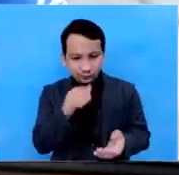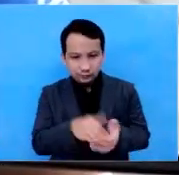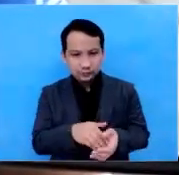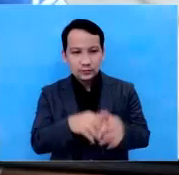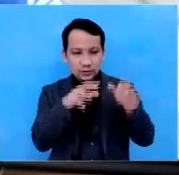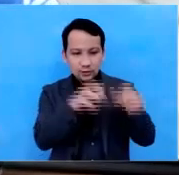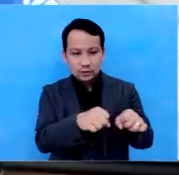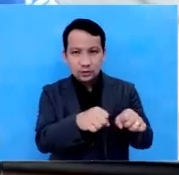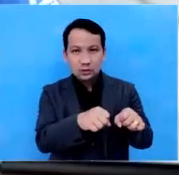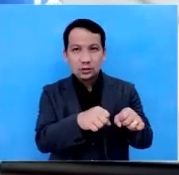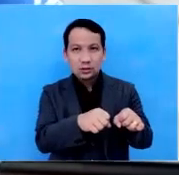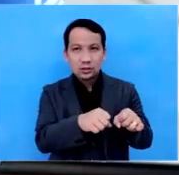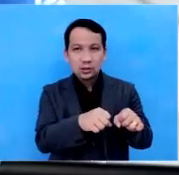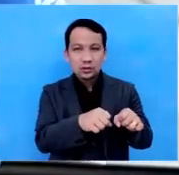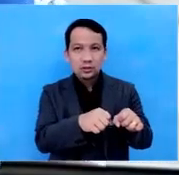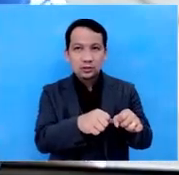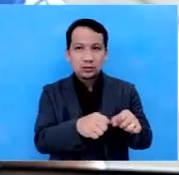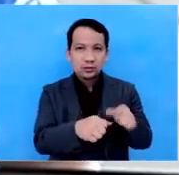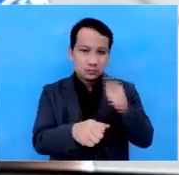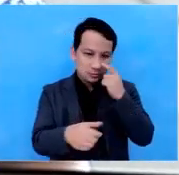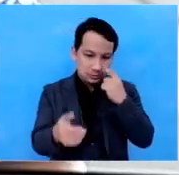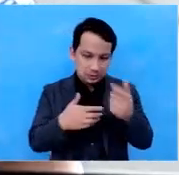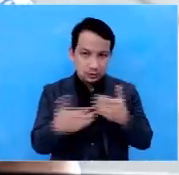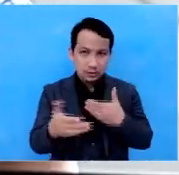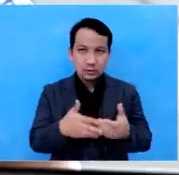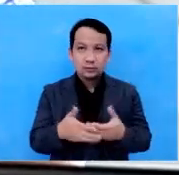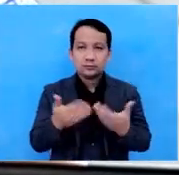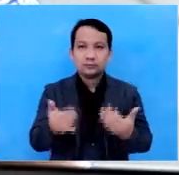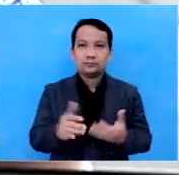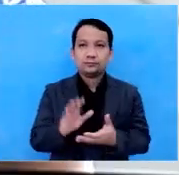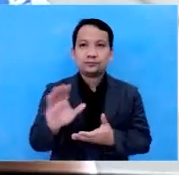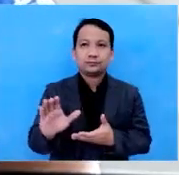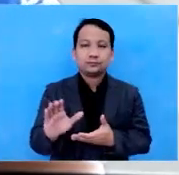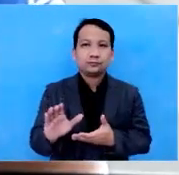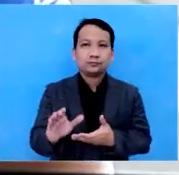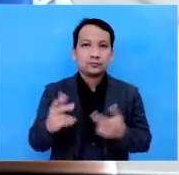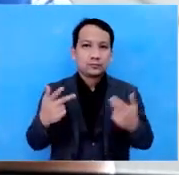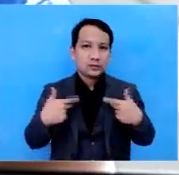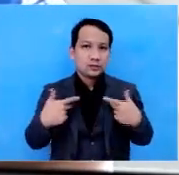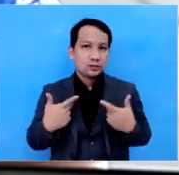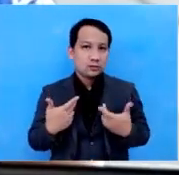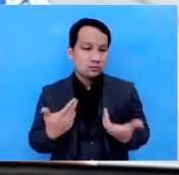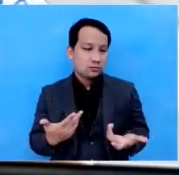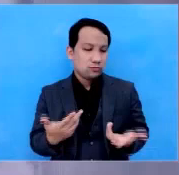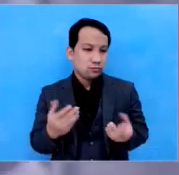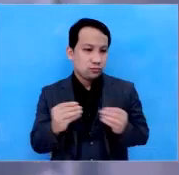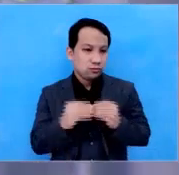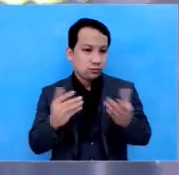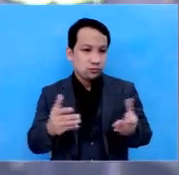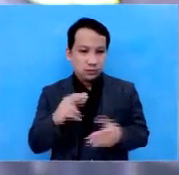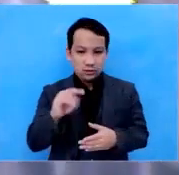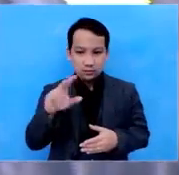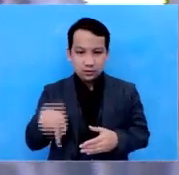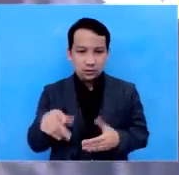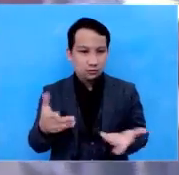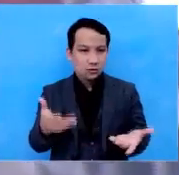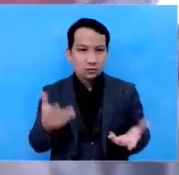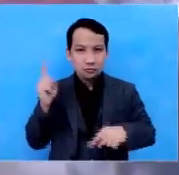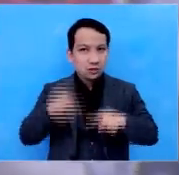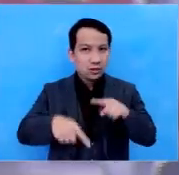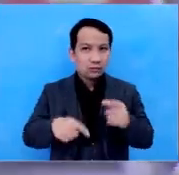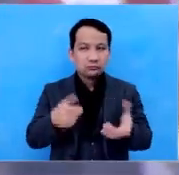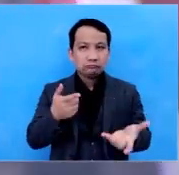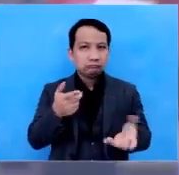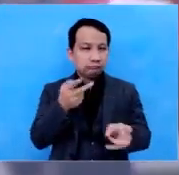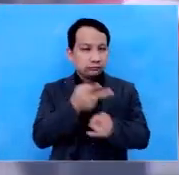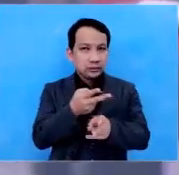really evading. Yung lalong-lalo na ngayon, handicap kami dahil wala kaming NCAP. Nagpaalala